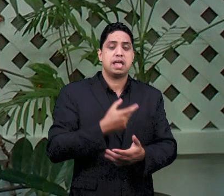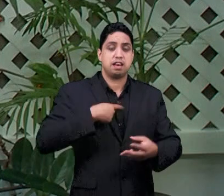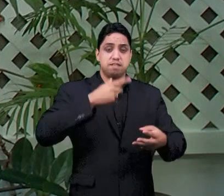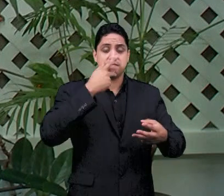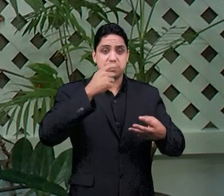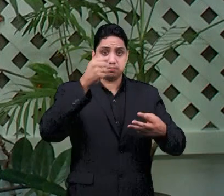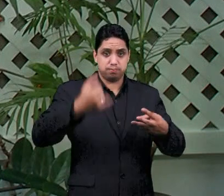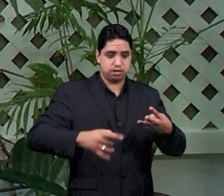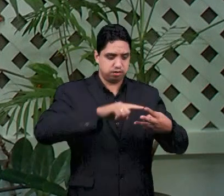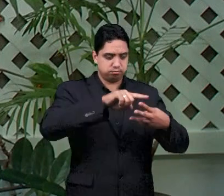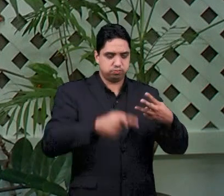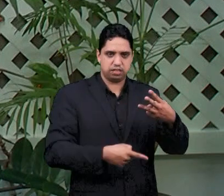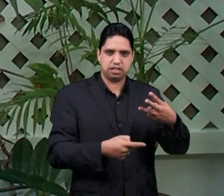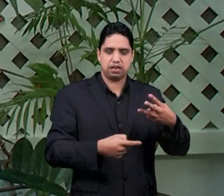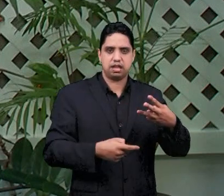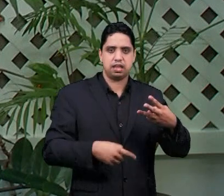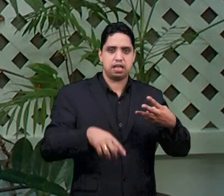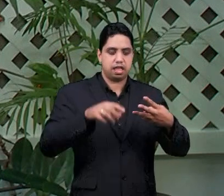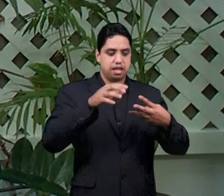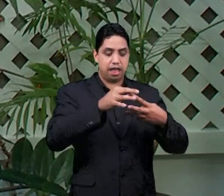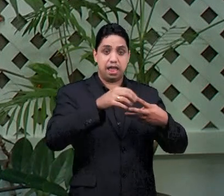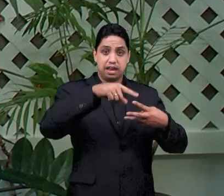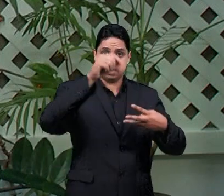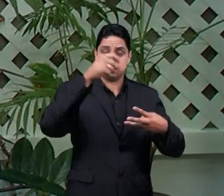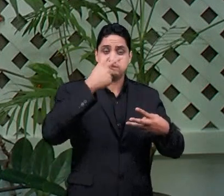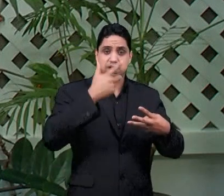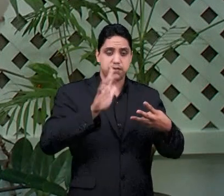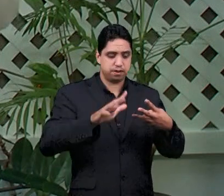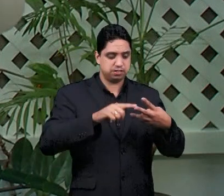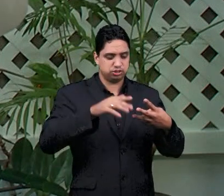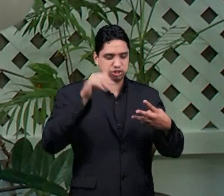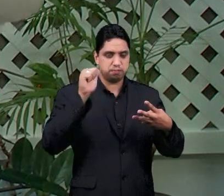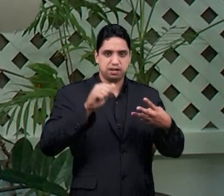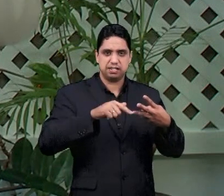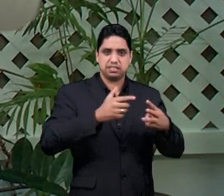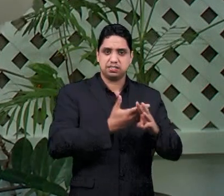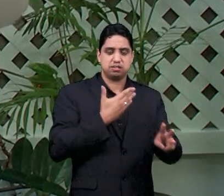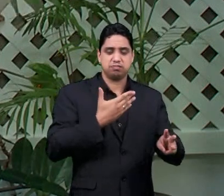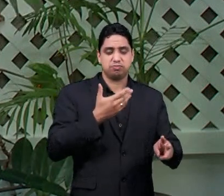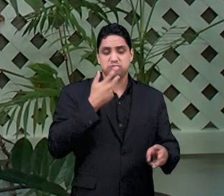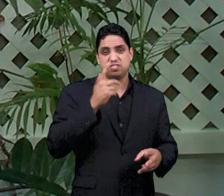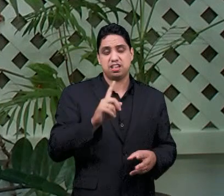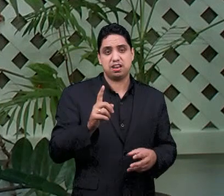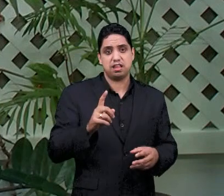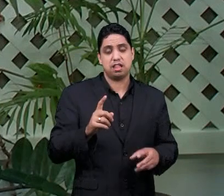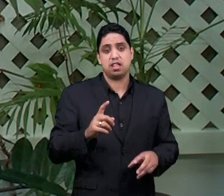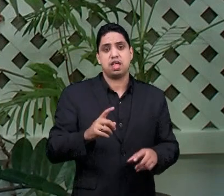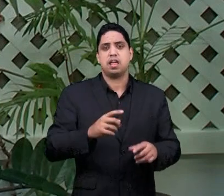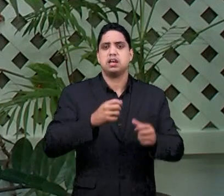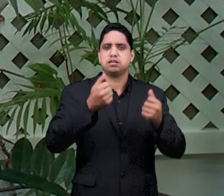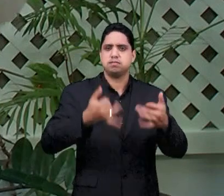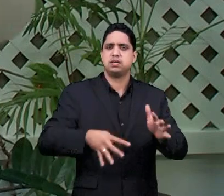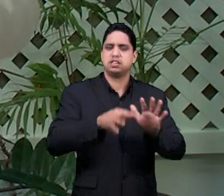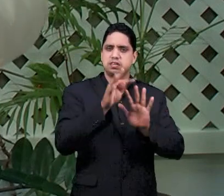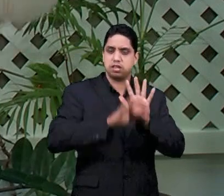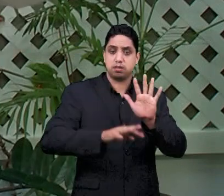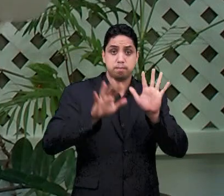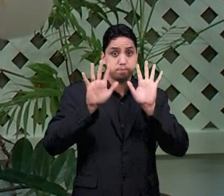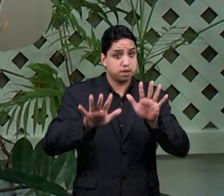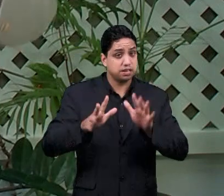l'élection, mais ne met pas l'appel ni la sanctification. Il cite des textes bibliques, mais ne peut pas oublier